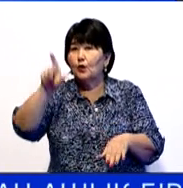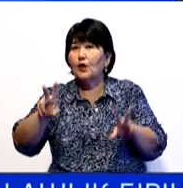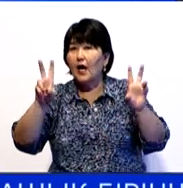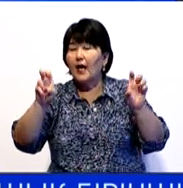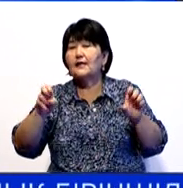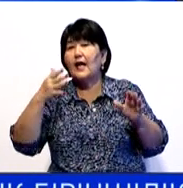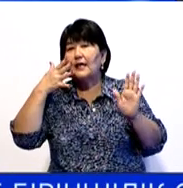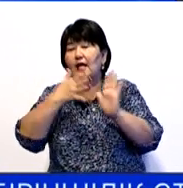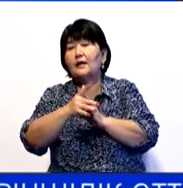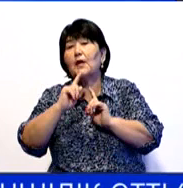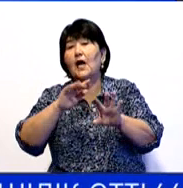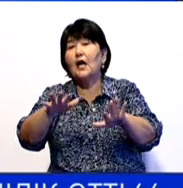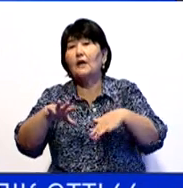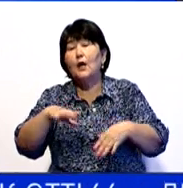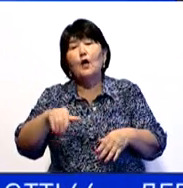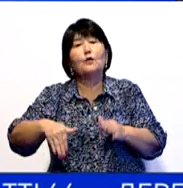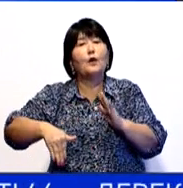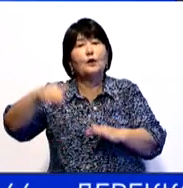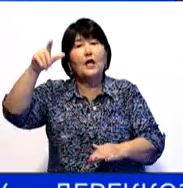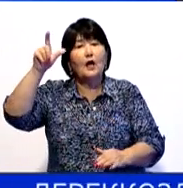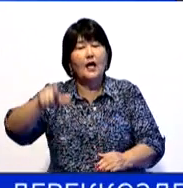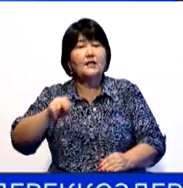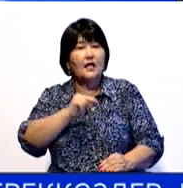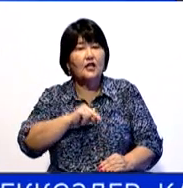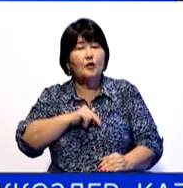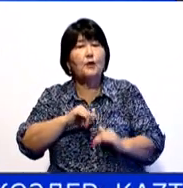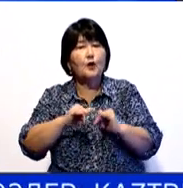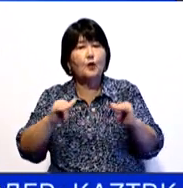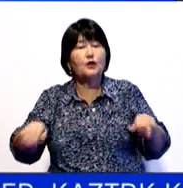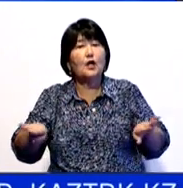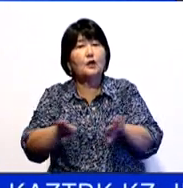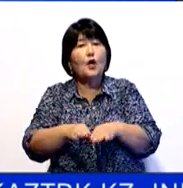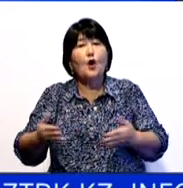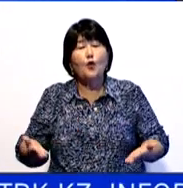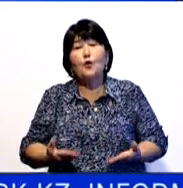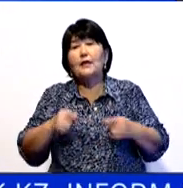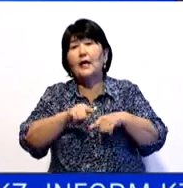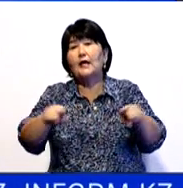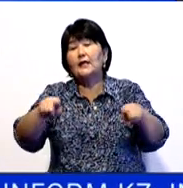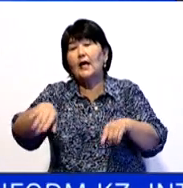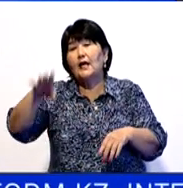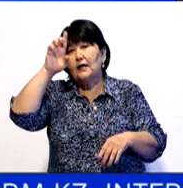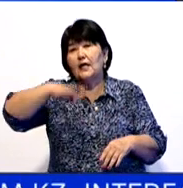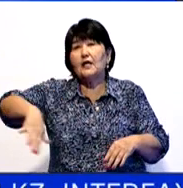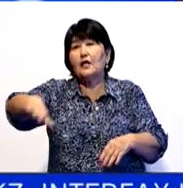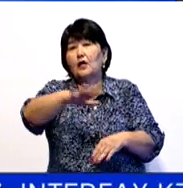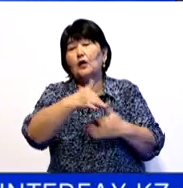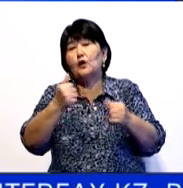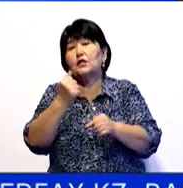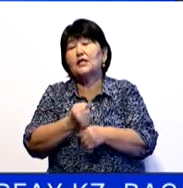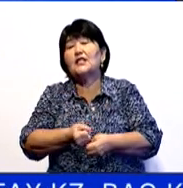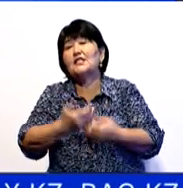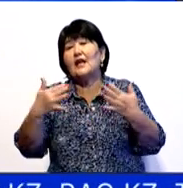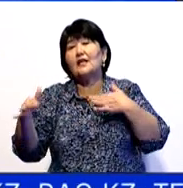тандық конференция өтті. Онда тау тұлғалы азаматтың еңбекпен өрілген өнегелі өмірі насихатталып, ел игілігі үшін жасаған жарқын істері